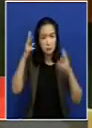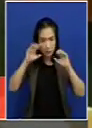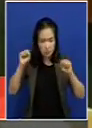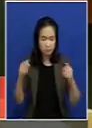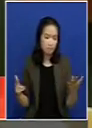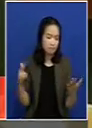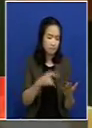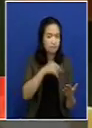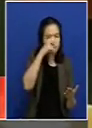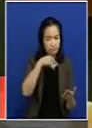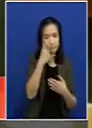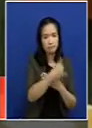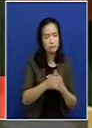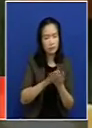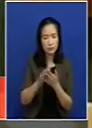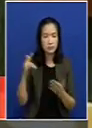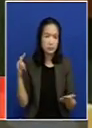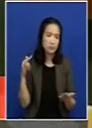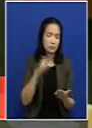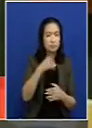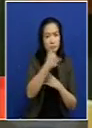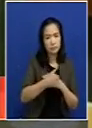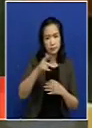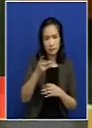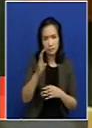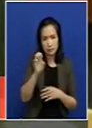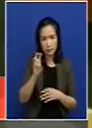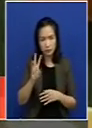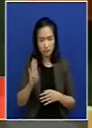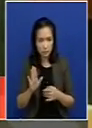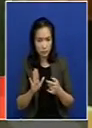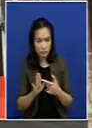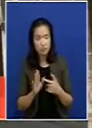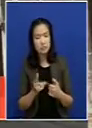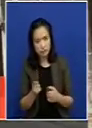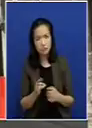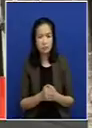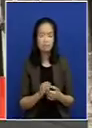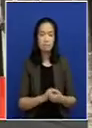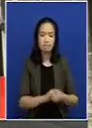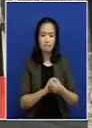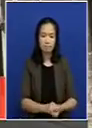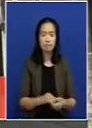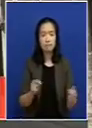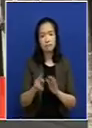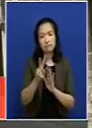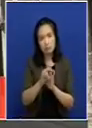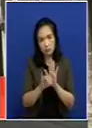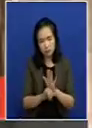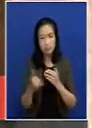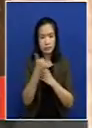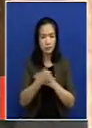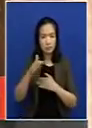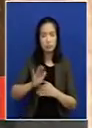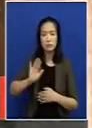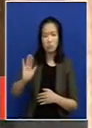ค่ะเป็นส่วนหนึ่งของแผนการเยือนลาตินอเมริกาโดยที่การเยือนกรุงฮาวานาจะเป็นการตบท้ายความสำเร็จด้านนโยบายต่างประเทศของ